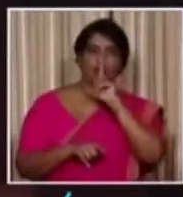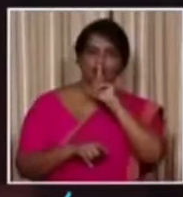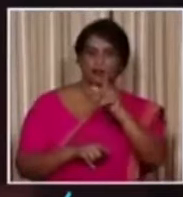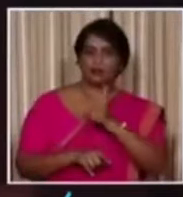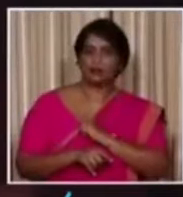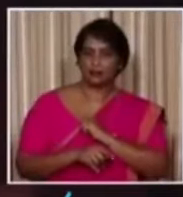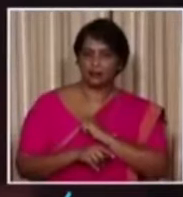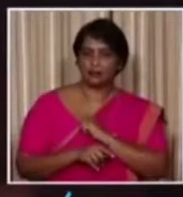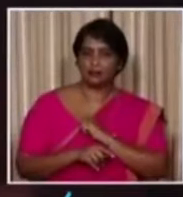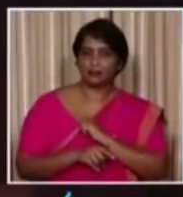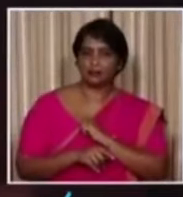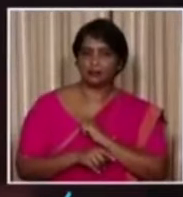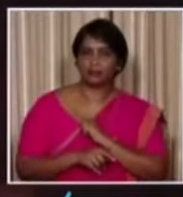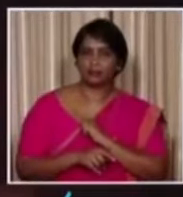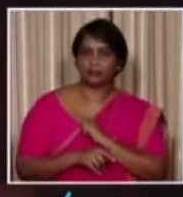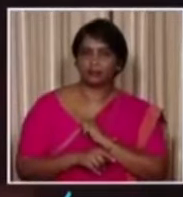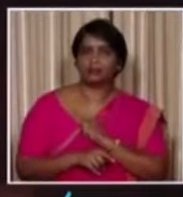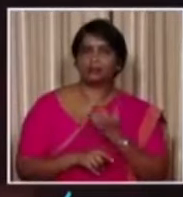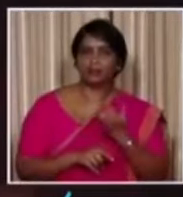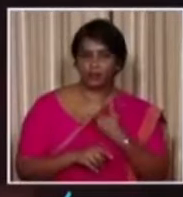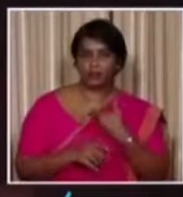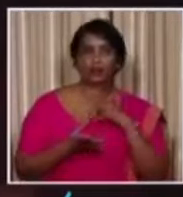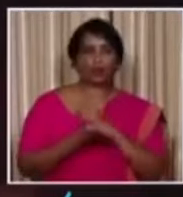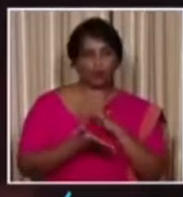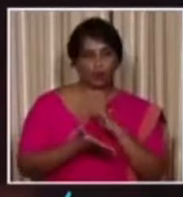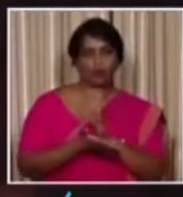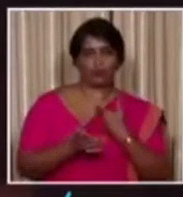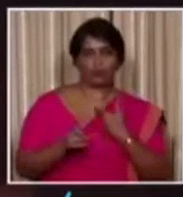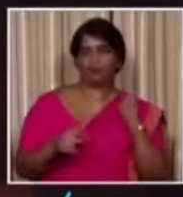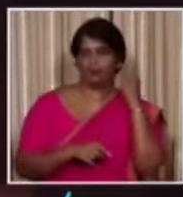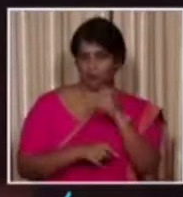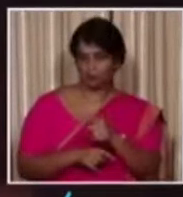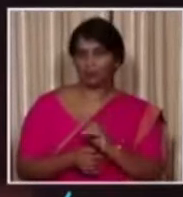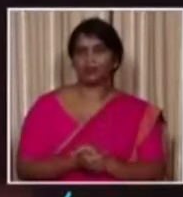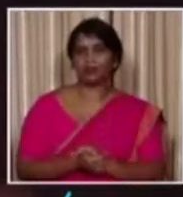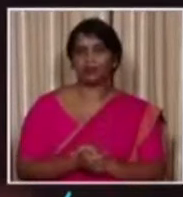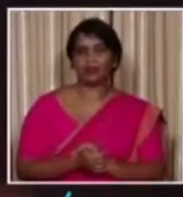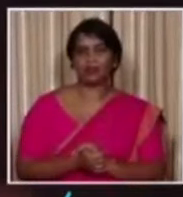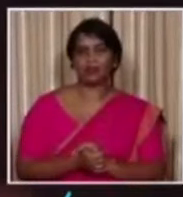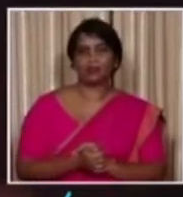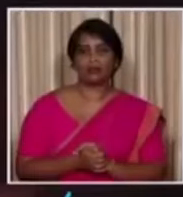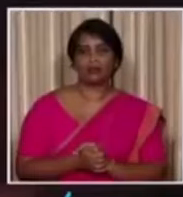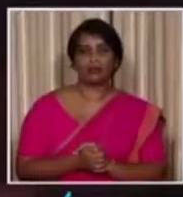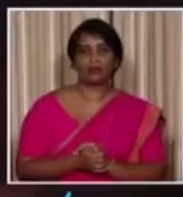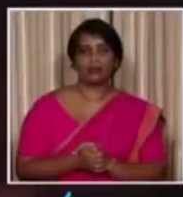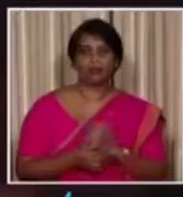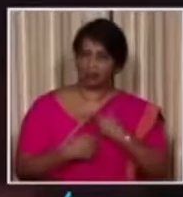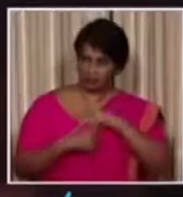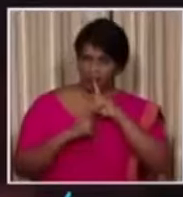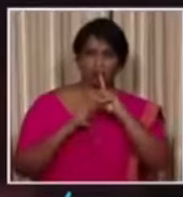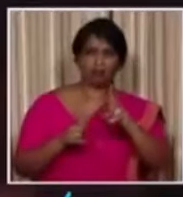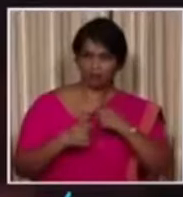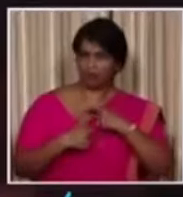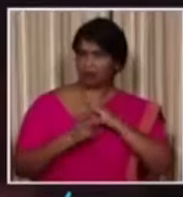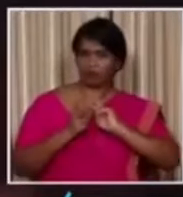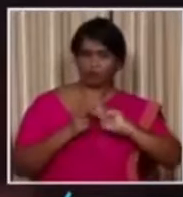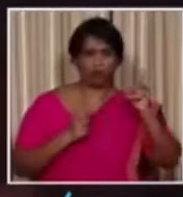කැමති, මේ මමත් උත්සවවලට යනකොට මම එපා මේ කියලා තියෙනවා. මම මේකේ ලිපිට කියන්නට ඕන.